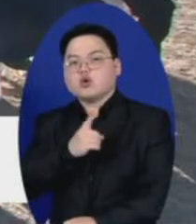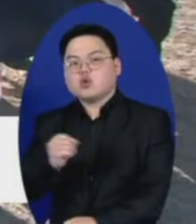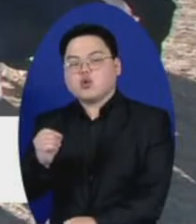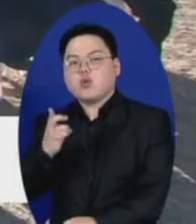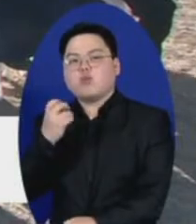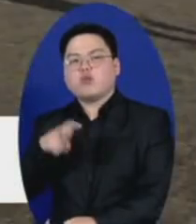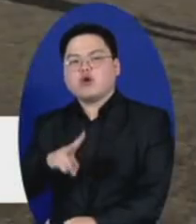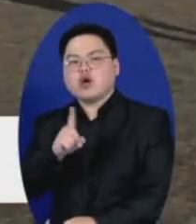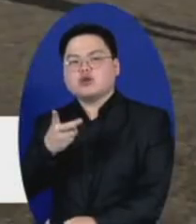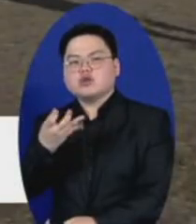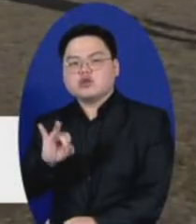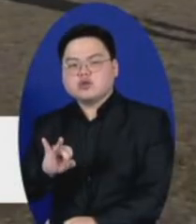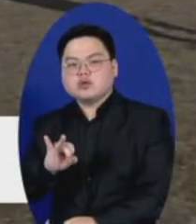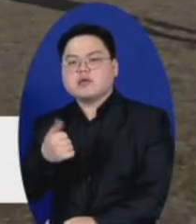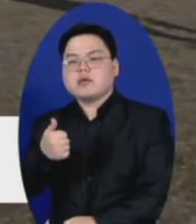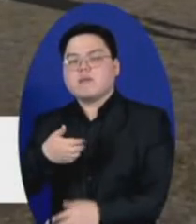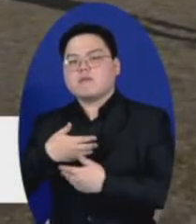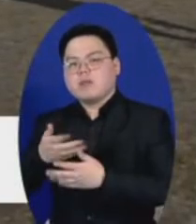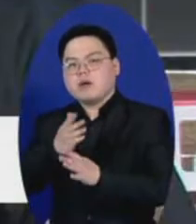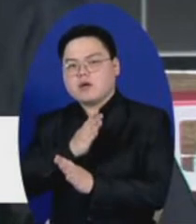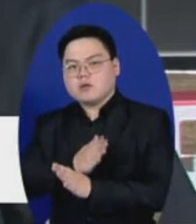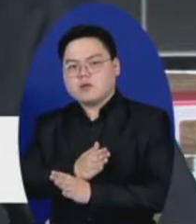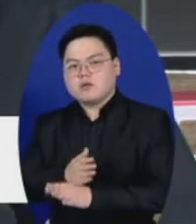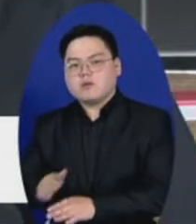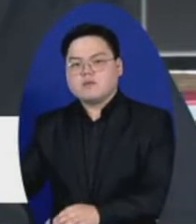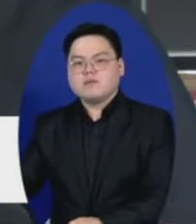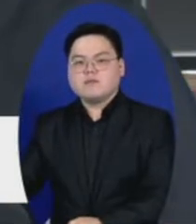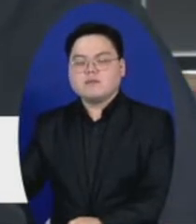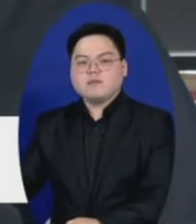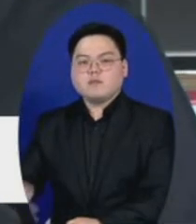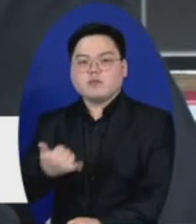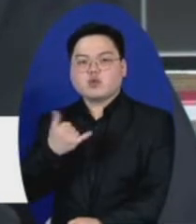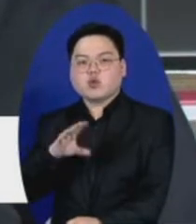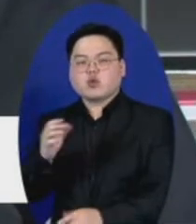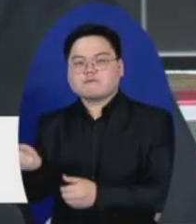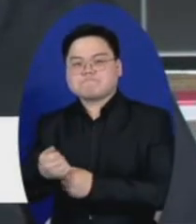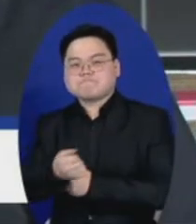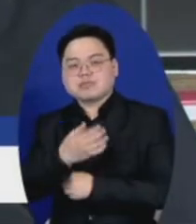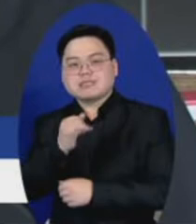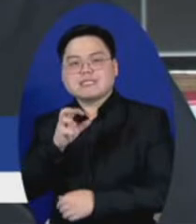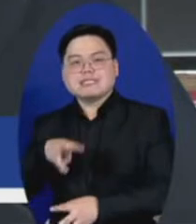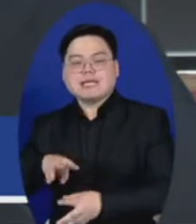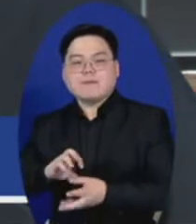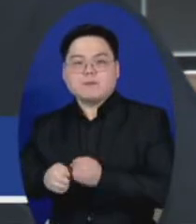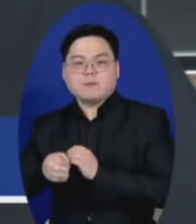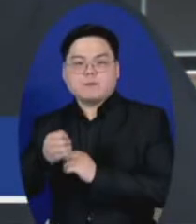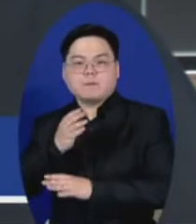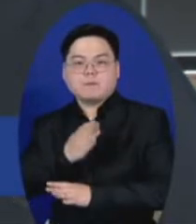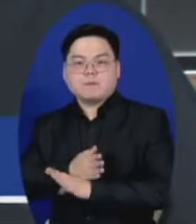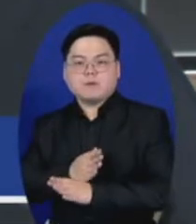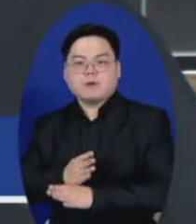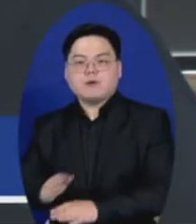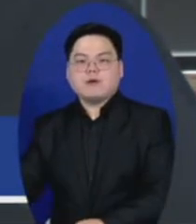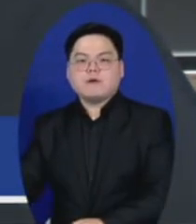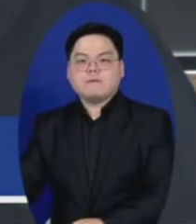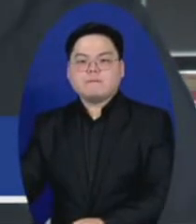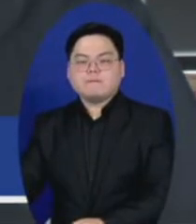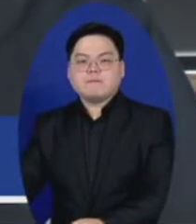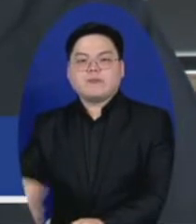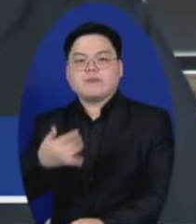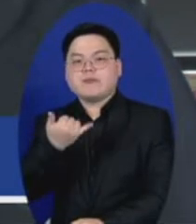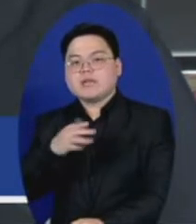зөгийг зөгийчдэд хүлээлгэж өгчээ. За услахааны системүүдийг бас нийлүүлсэн. За ялангуяа одоо услахын систем